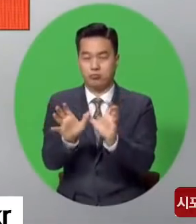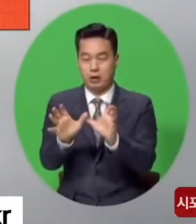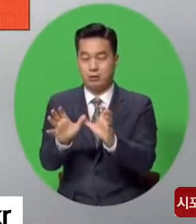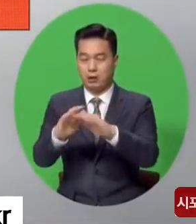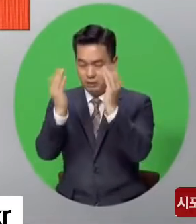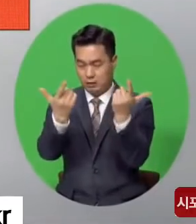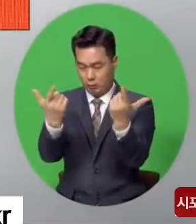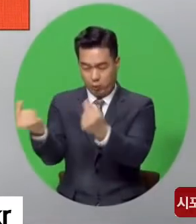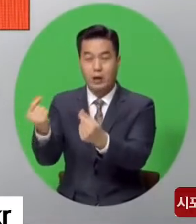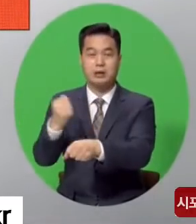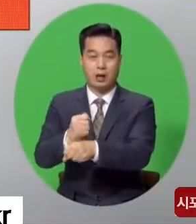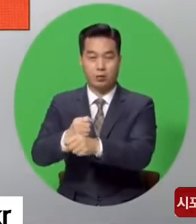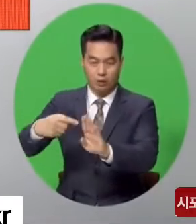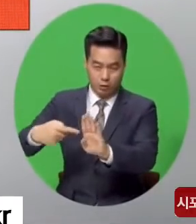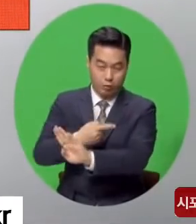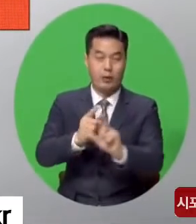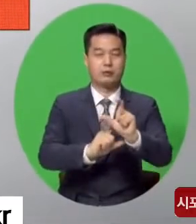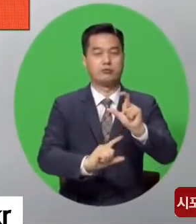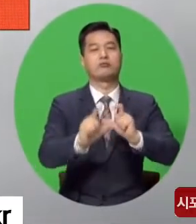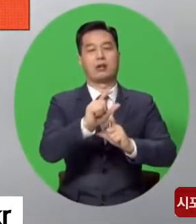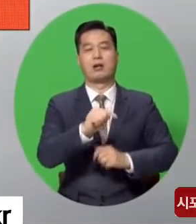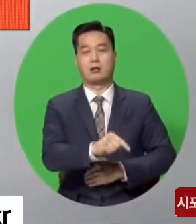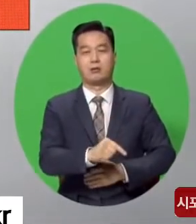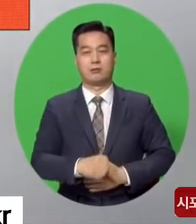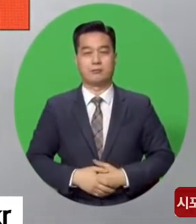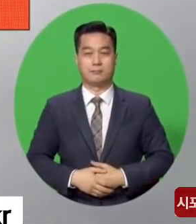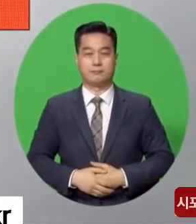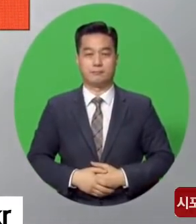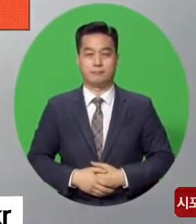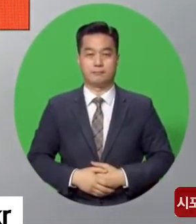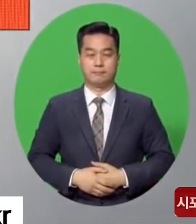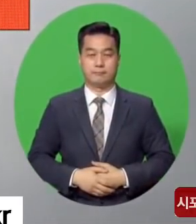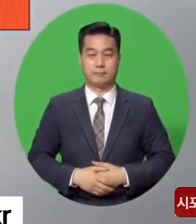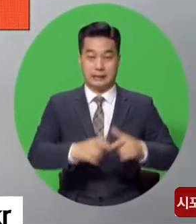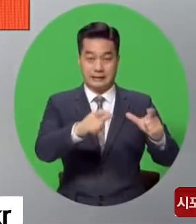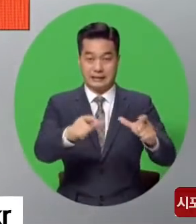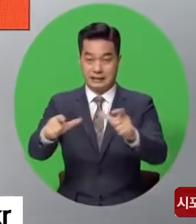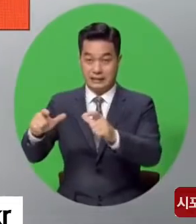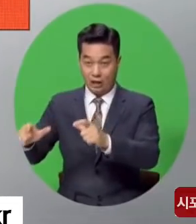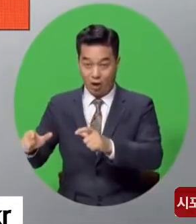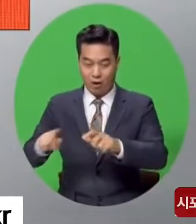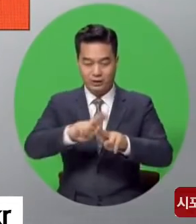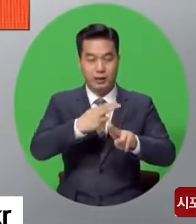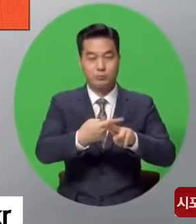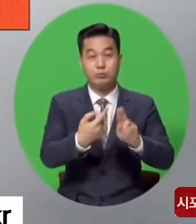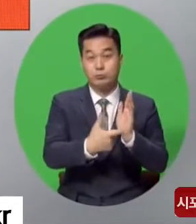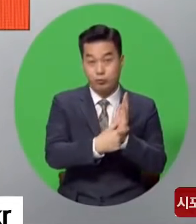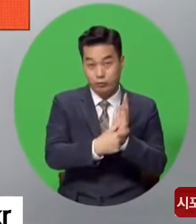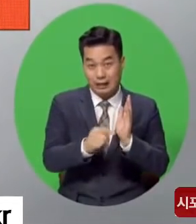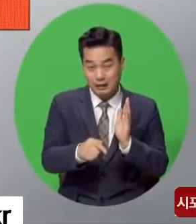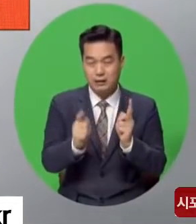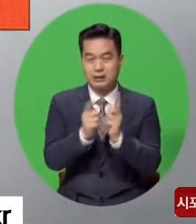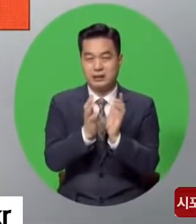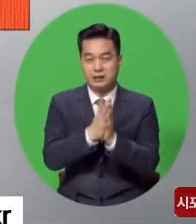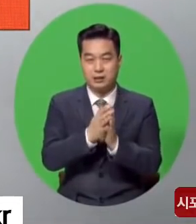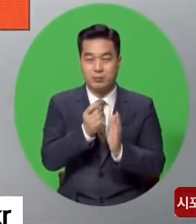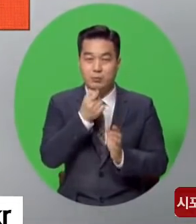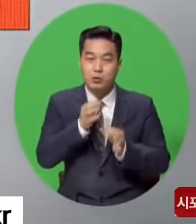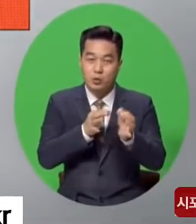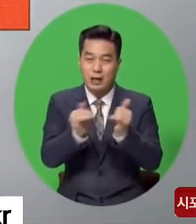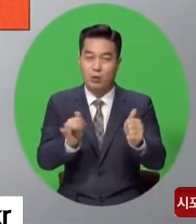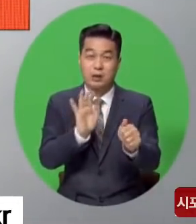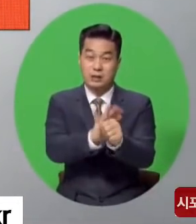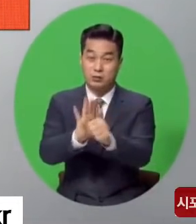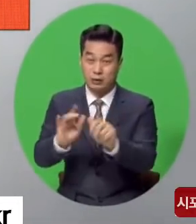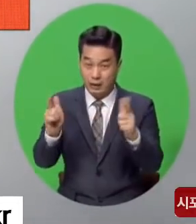하고 외에 추가로 한 것입니다. 지역화폐라는 게 그것 자체가 직접적으로 소상공인에게